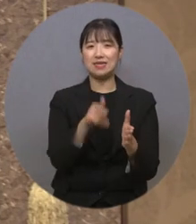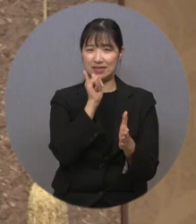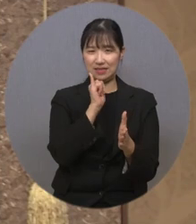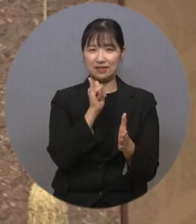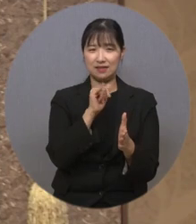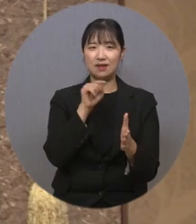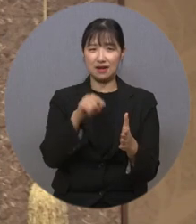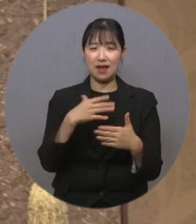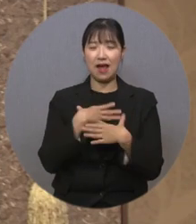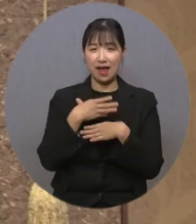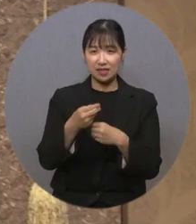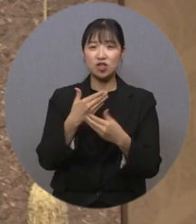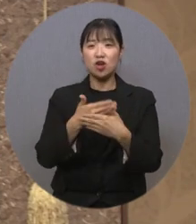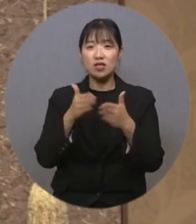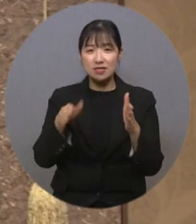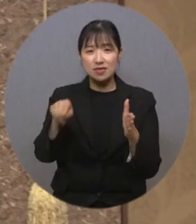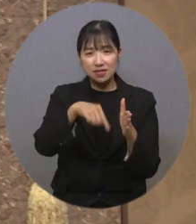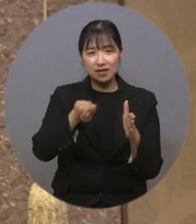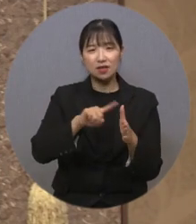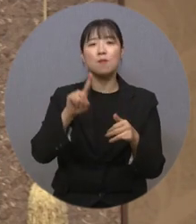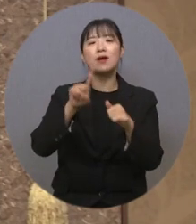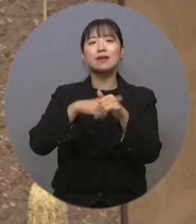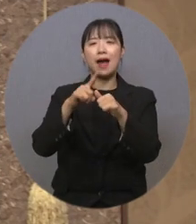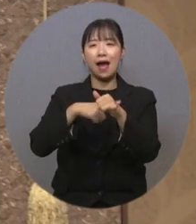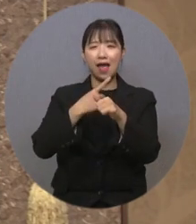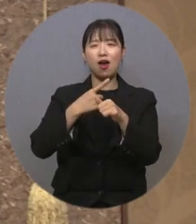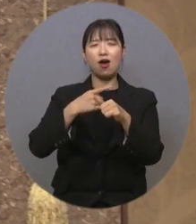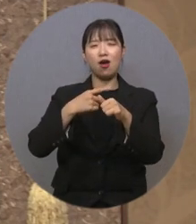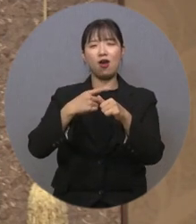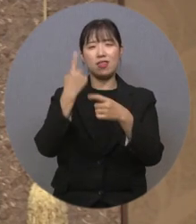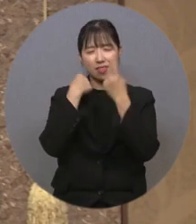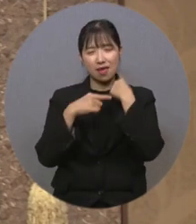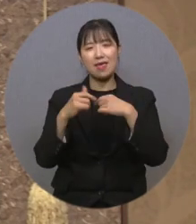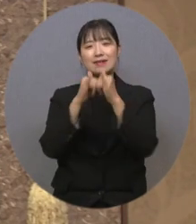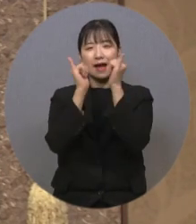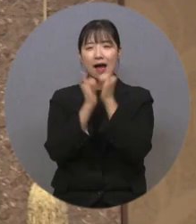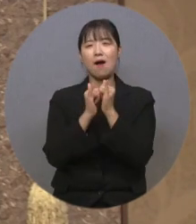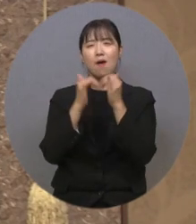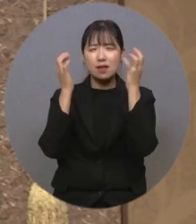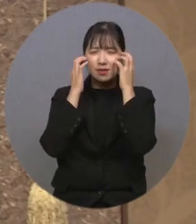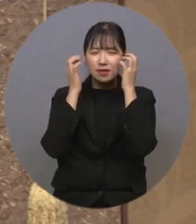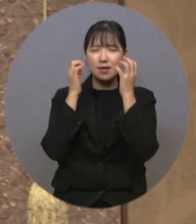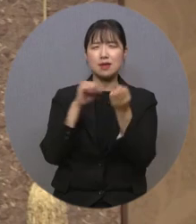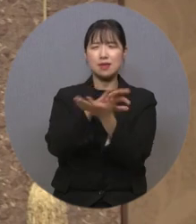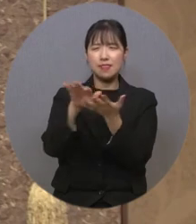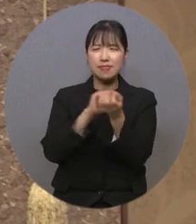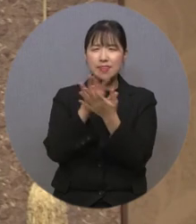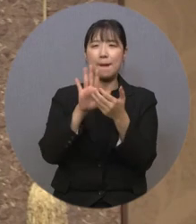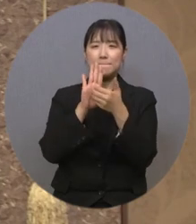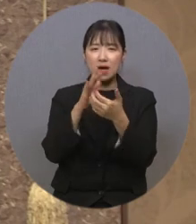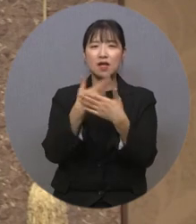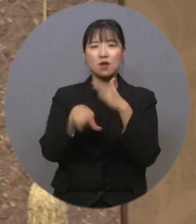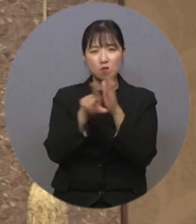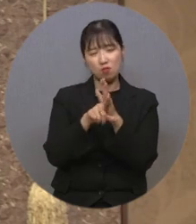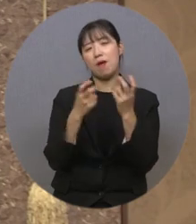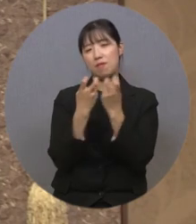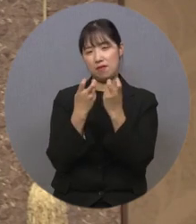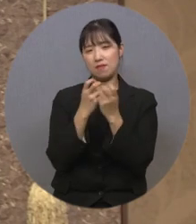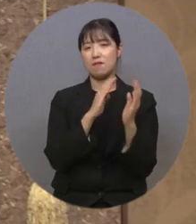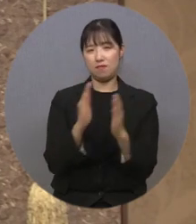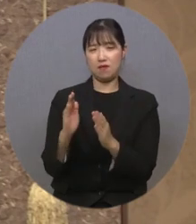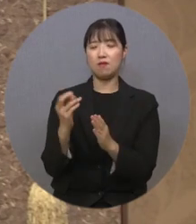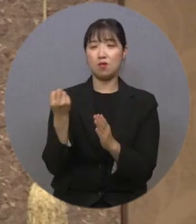예. 이런 안전실에서는 자연재해, 사회재난을 막기 위한 여러 가지 대책을 마련하죠.